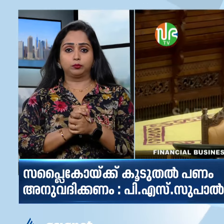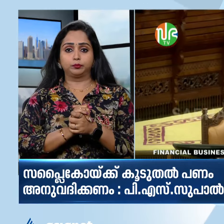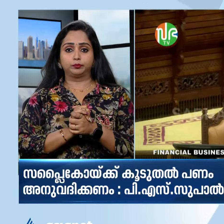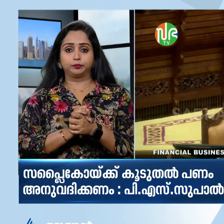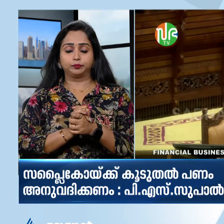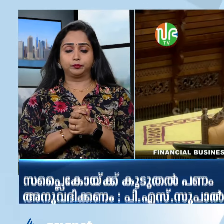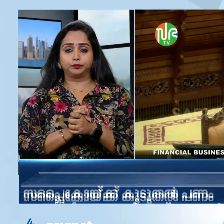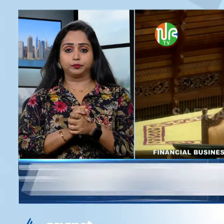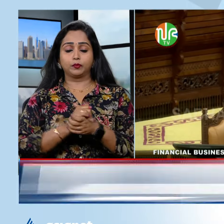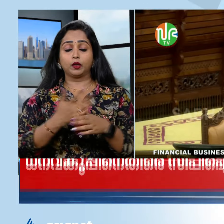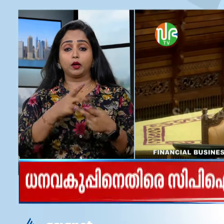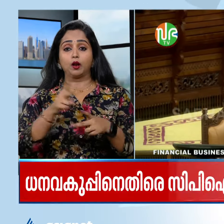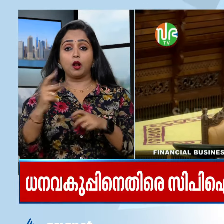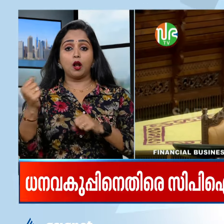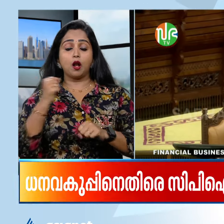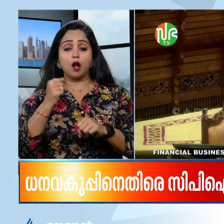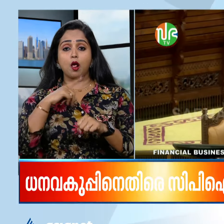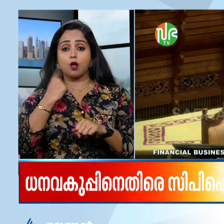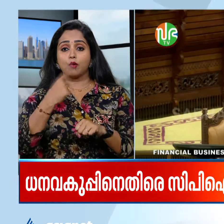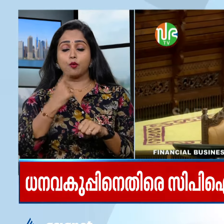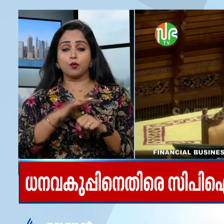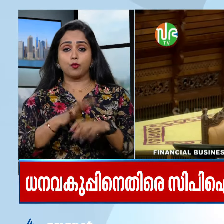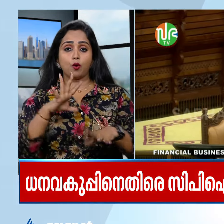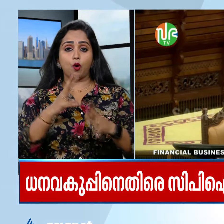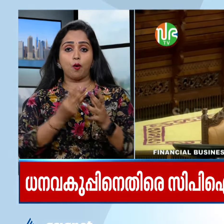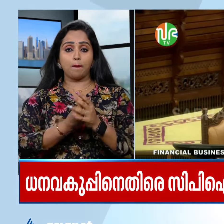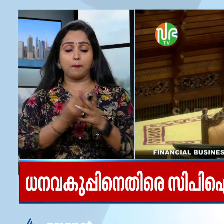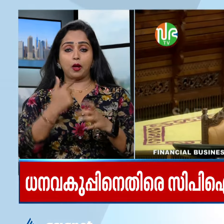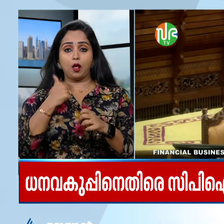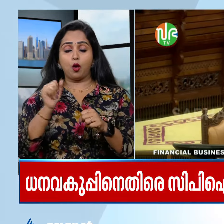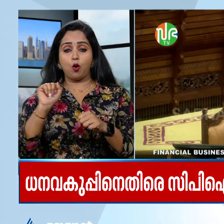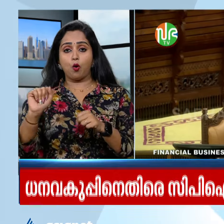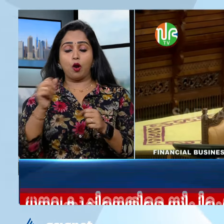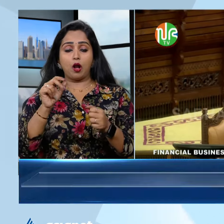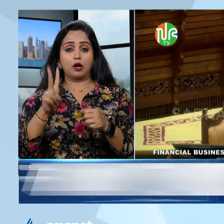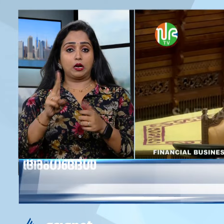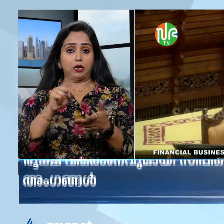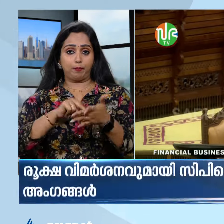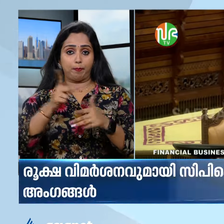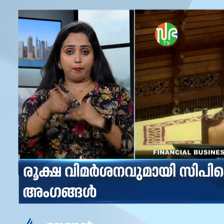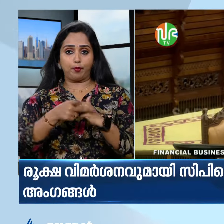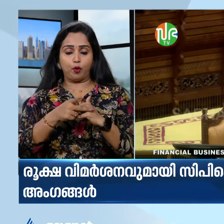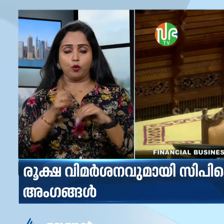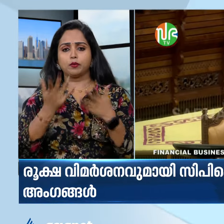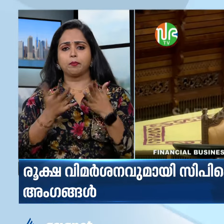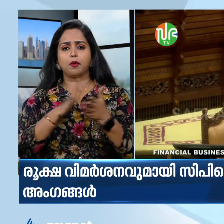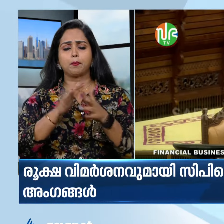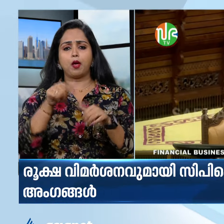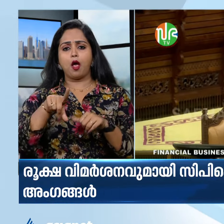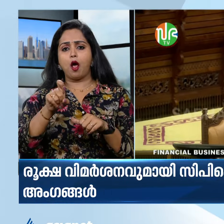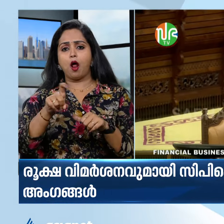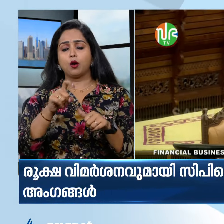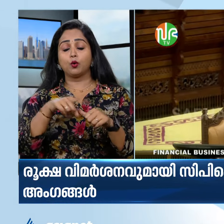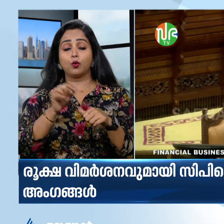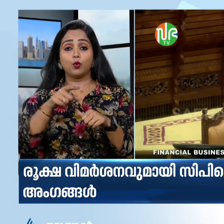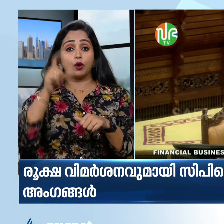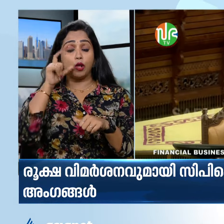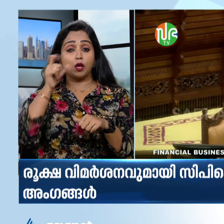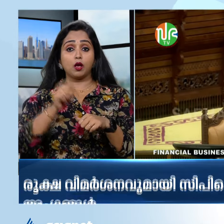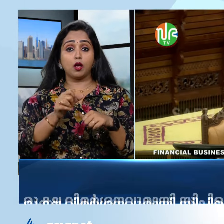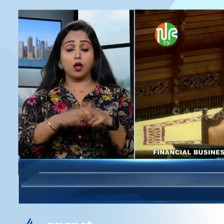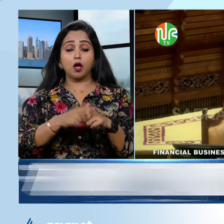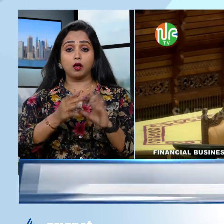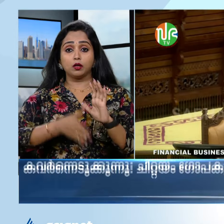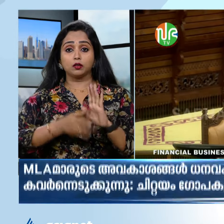ഏജൻസികൾ നിശ്ചയിക്കാനുള്ള അവകാശമുണ്ട്. എന്നാൽ ഇപ്പോൾ എൻ്റെ 2 പദ്ധതി, ഇപ്പോൾ അടൂരെ ഗാന്ധി പാർക്കുമായി ബന്ധപ്പെട്ട ഒരു പദ്ധതിക്ക്